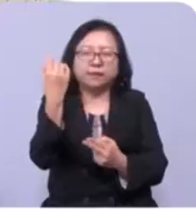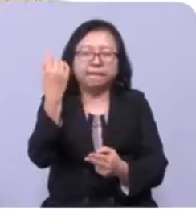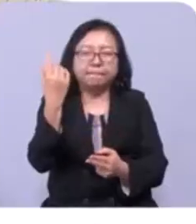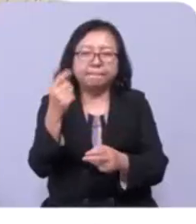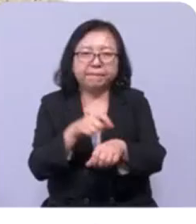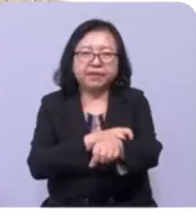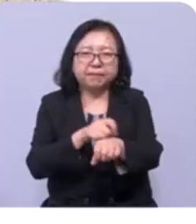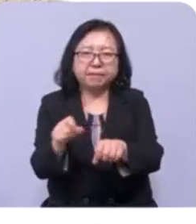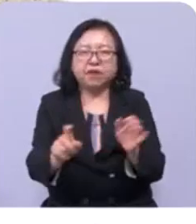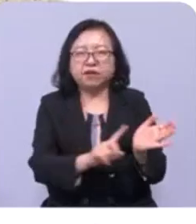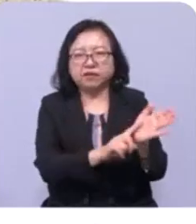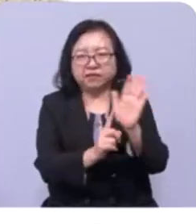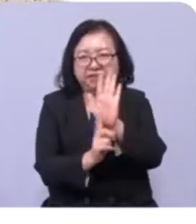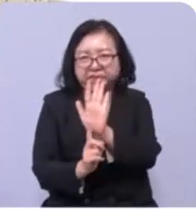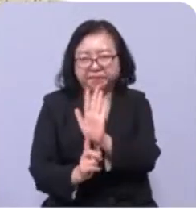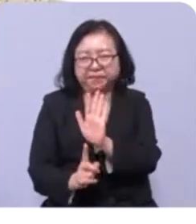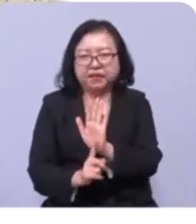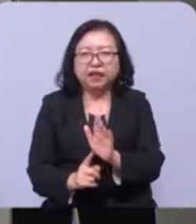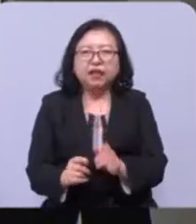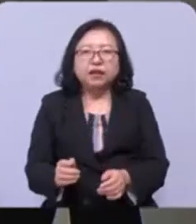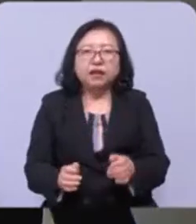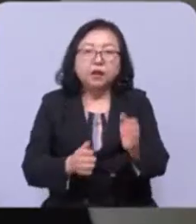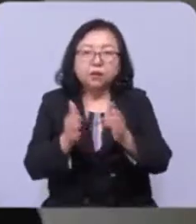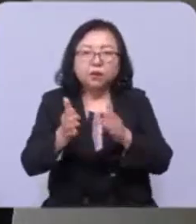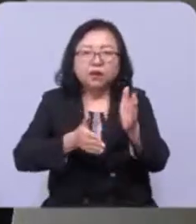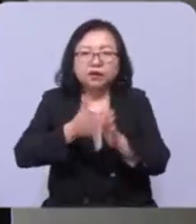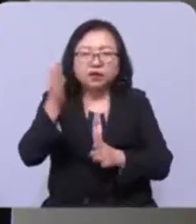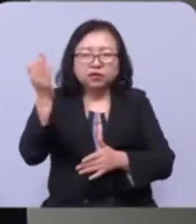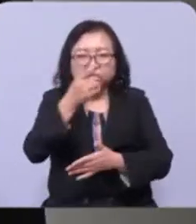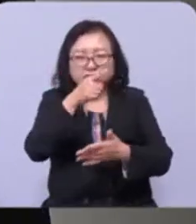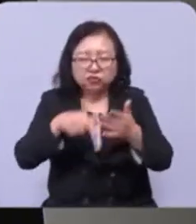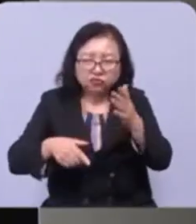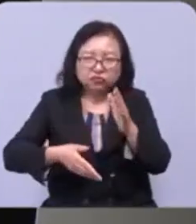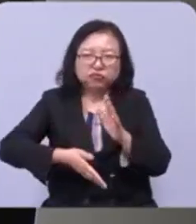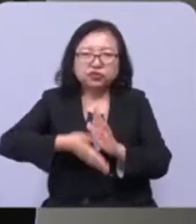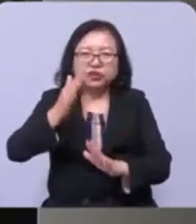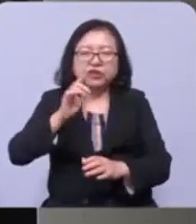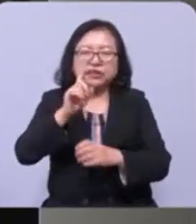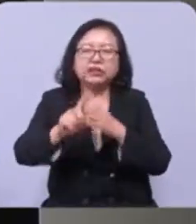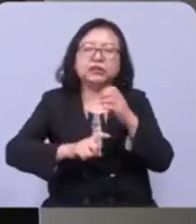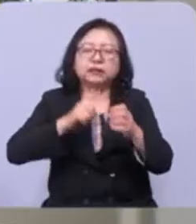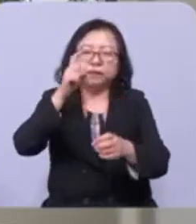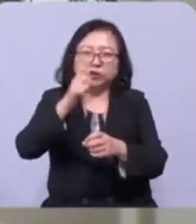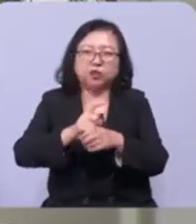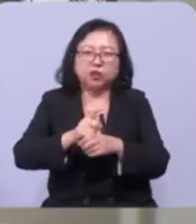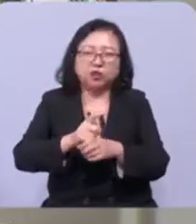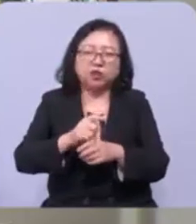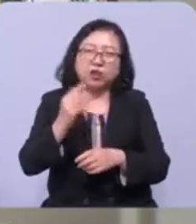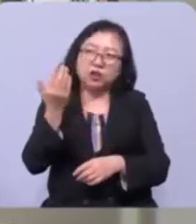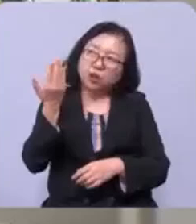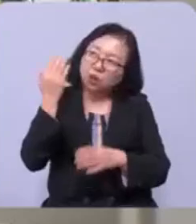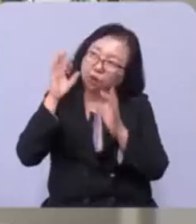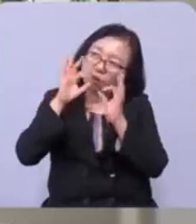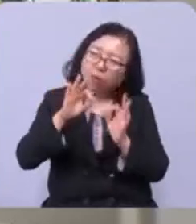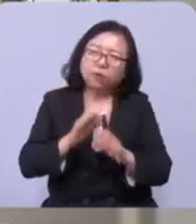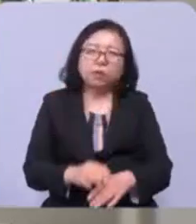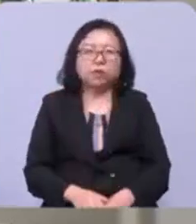전시회입니다. 공예도시로 발돋움한 청주시의 10년 성장 과정을 돌아보고 작가 11명의